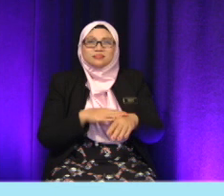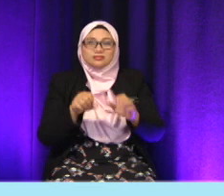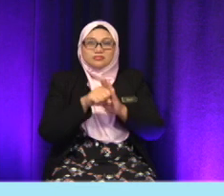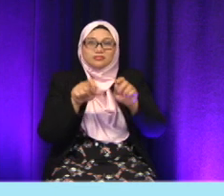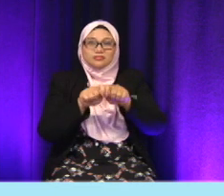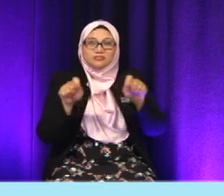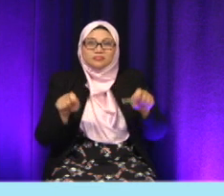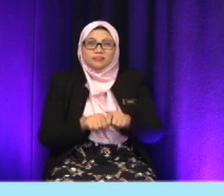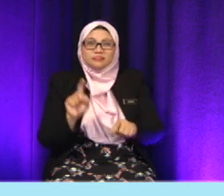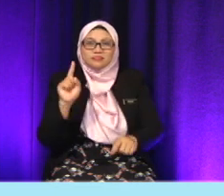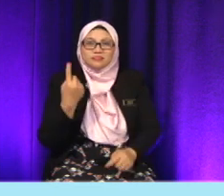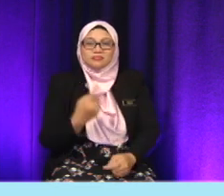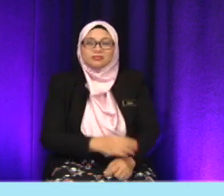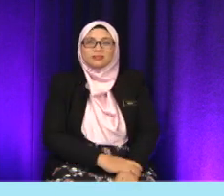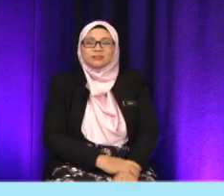nama